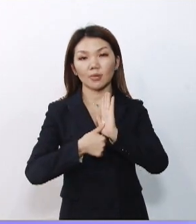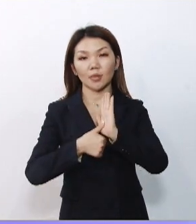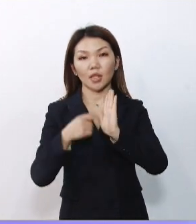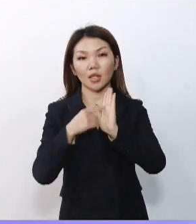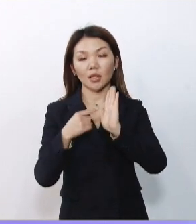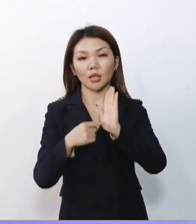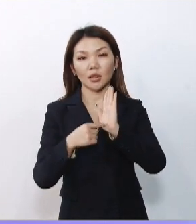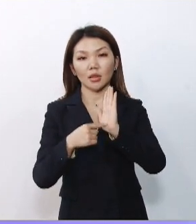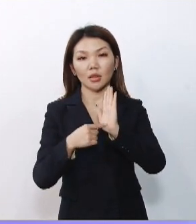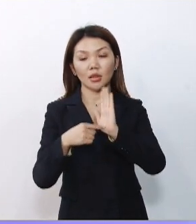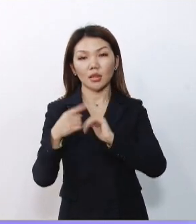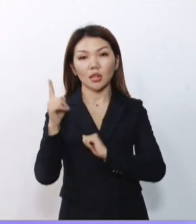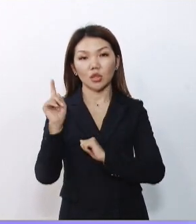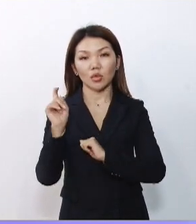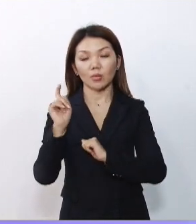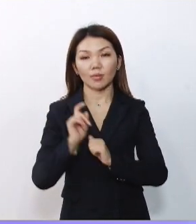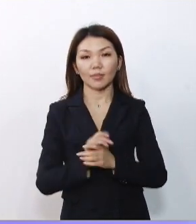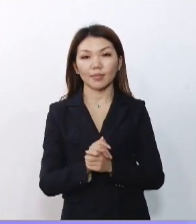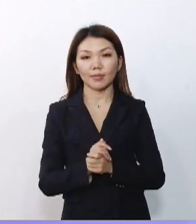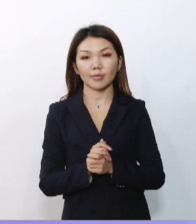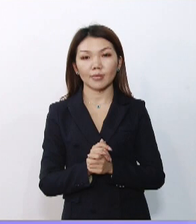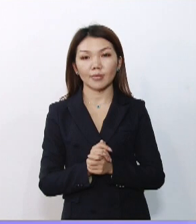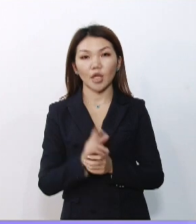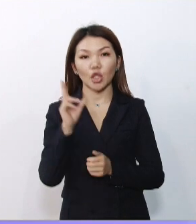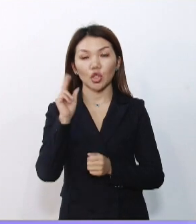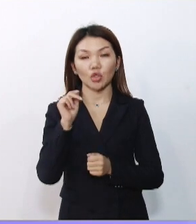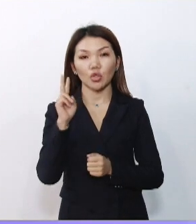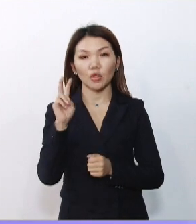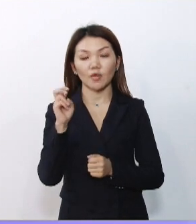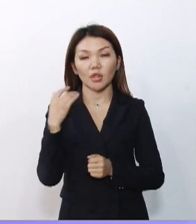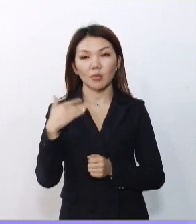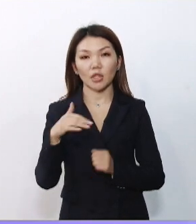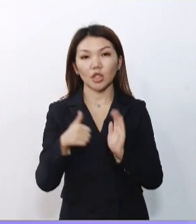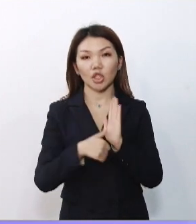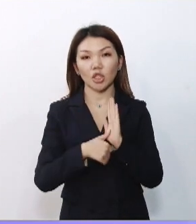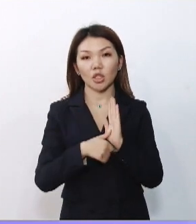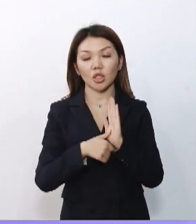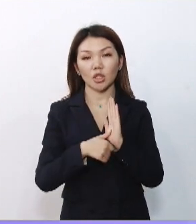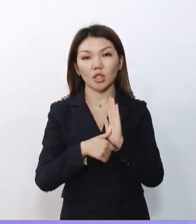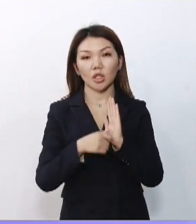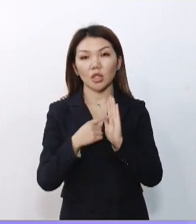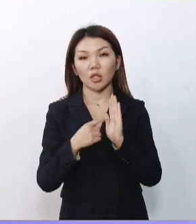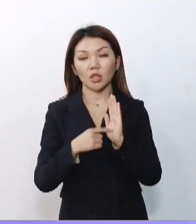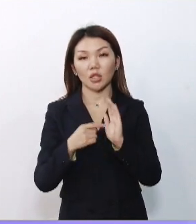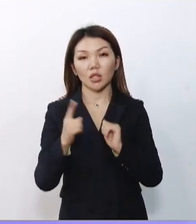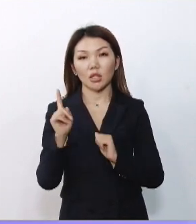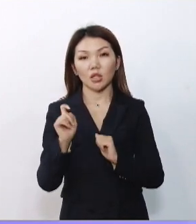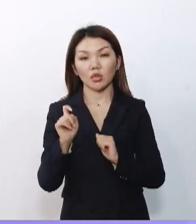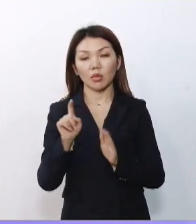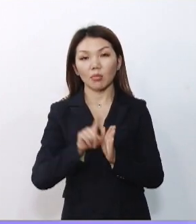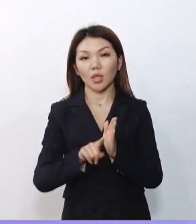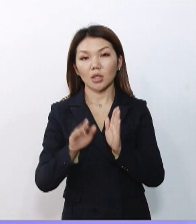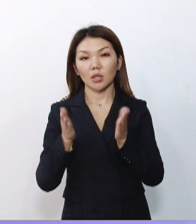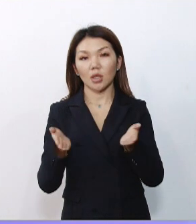256 разделить на 100. Число 256 на 100 без остатка не